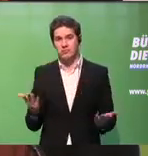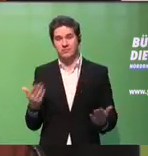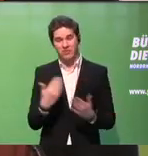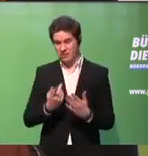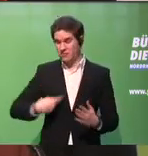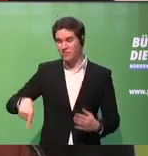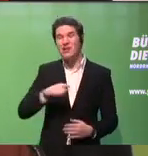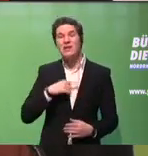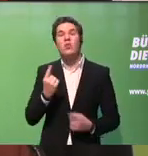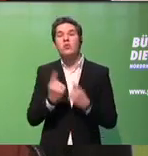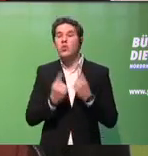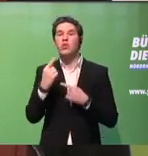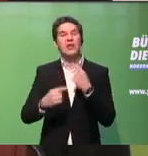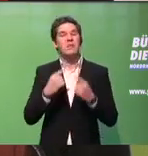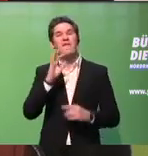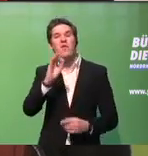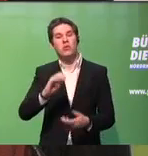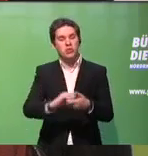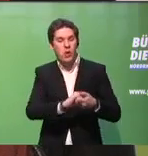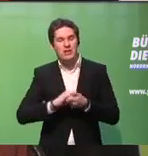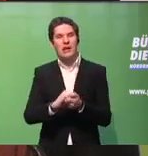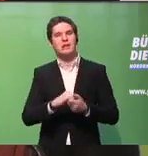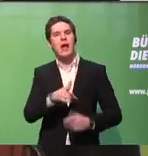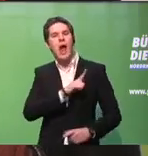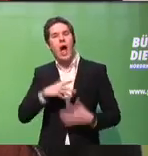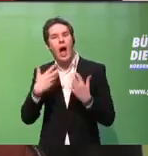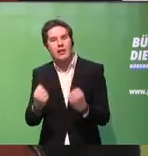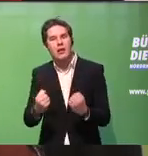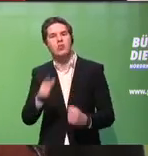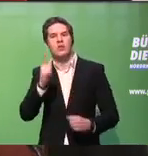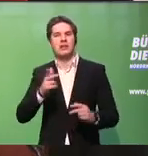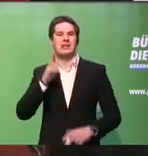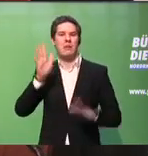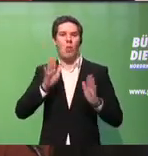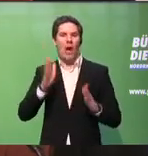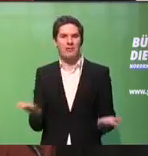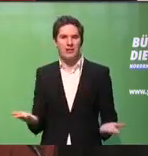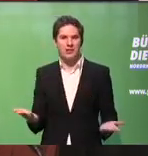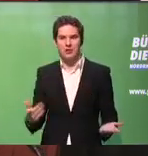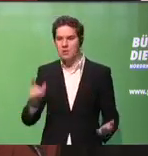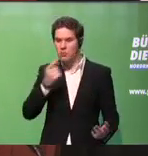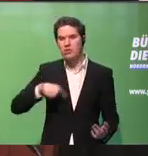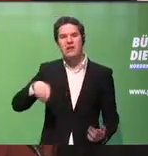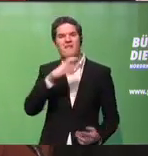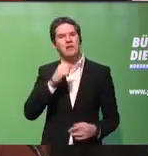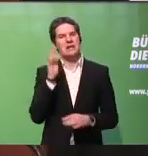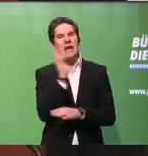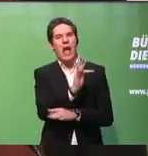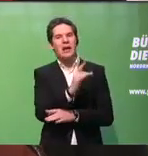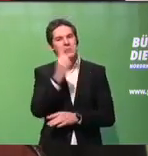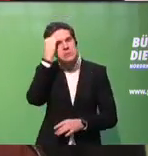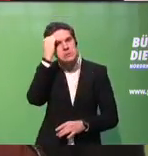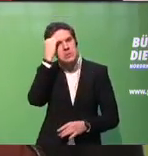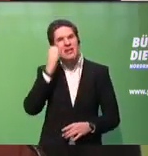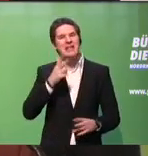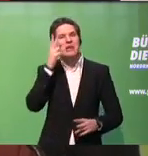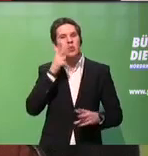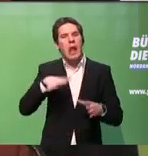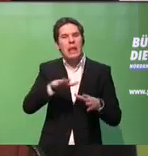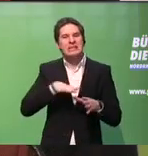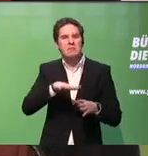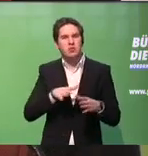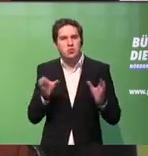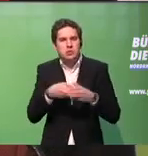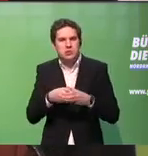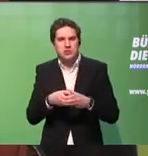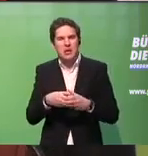Solidarität, der Nachhaltigkeit und der Demokratie. Wir kämpfen gegen Engstirnigkeit und Nationalismus, gegen ein politisches und wirtschaftliches